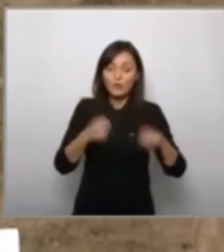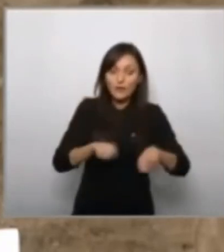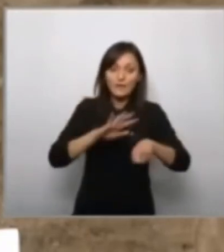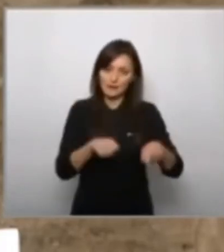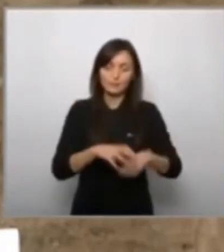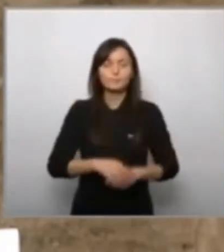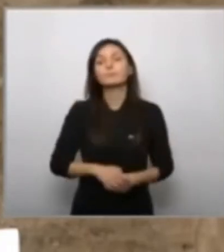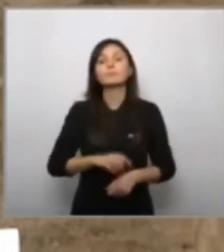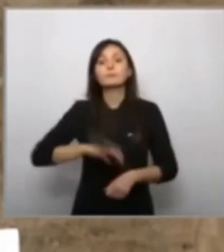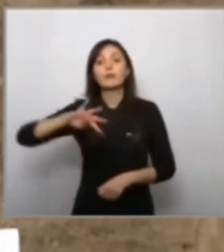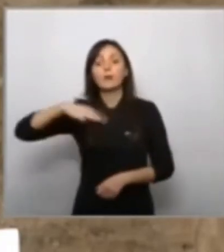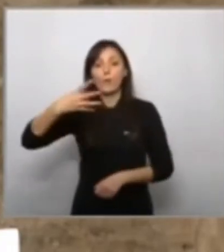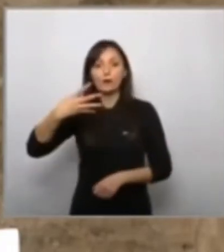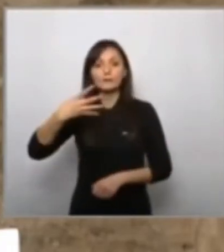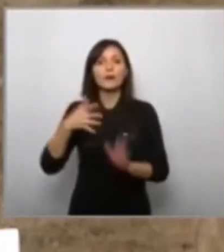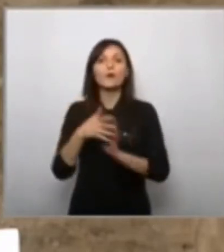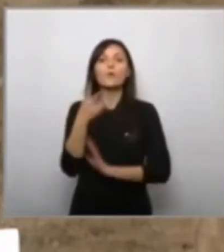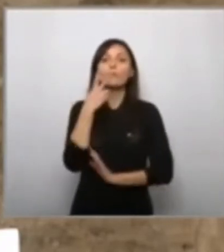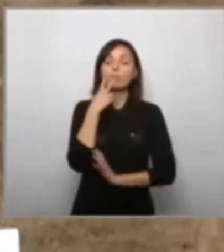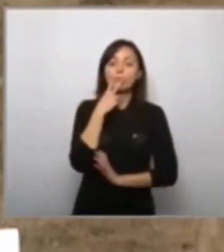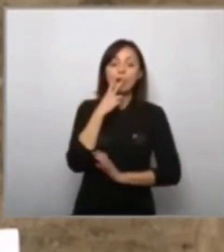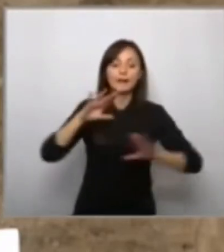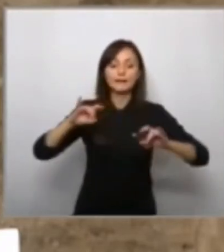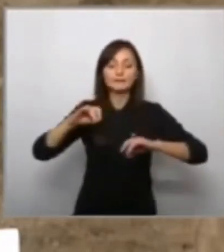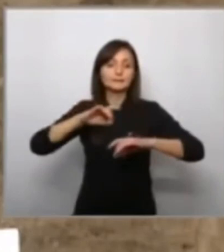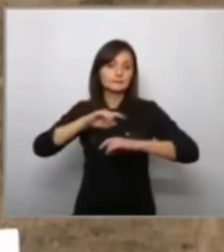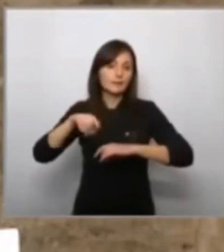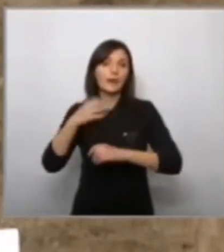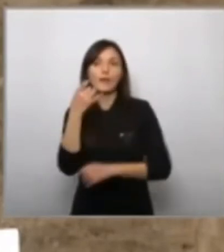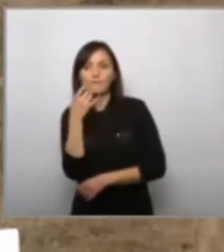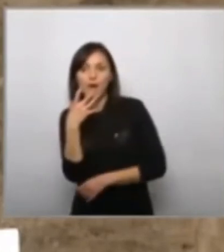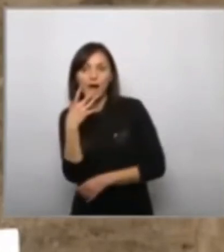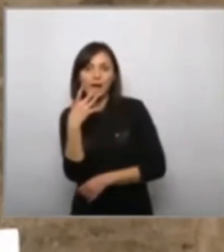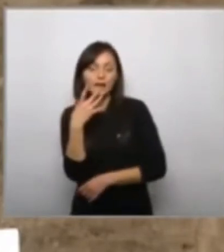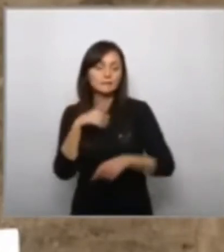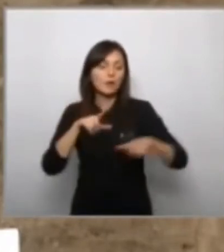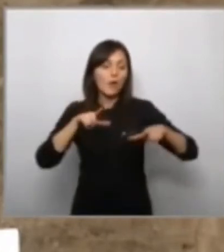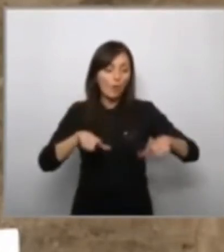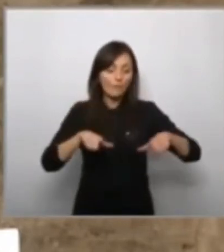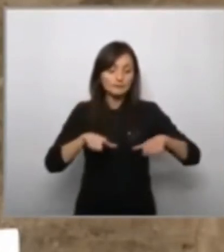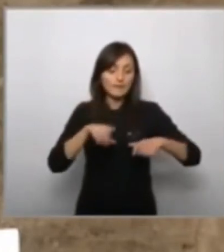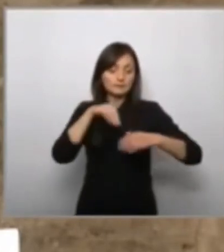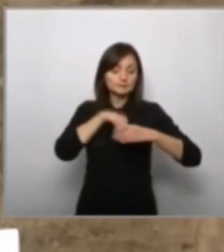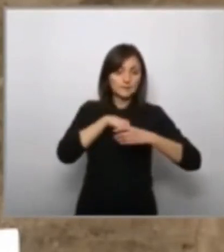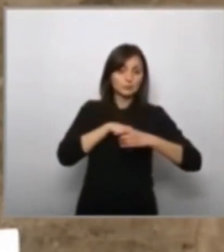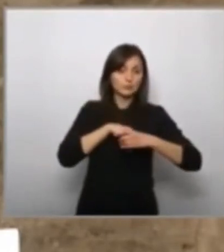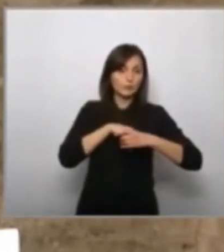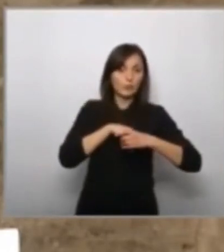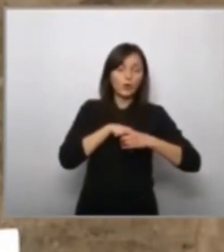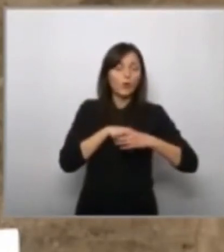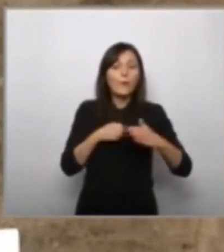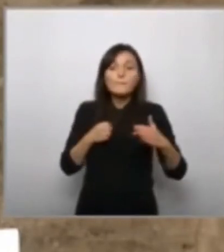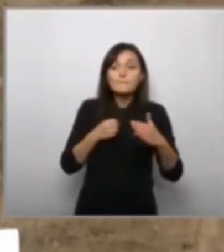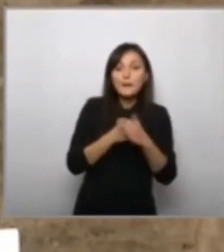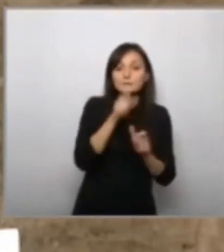de la vesprada. Es prohibeix fumar a les terrasses dels locals d'hostaleria i les taules de l'interior o terrassa serà d'un màxim